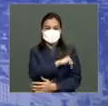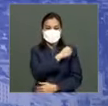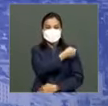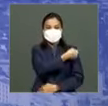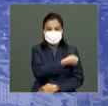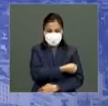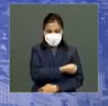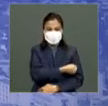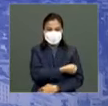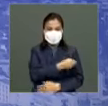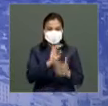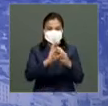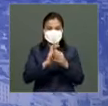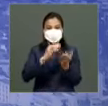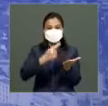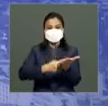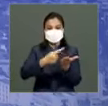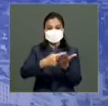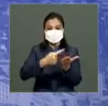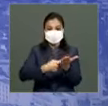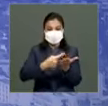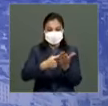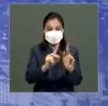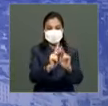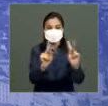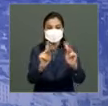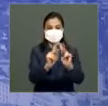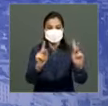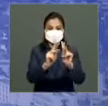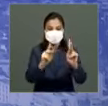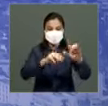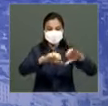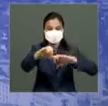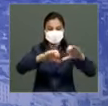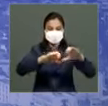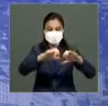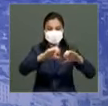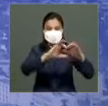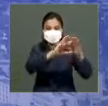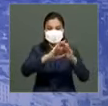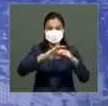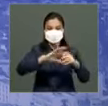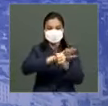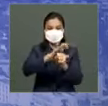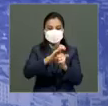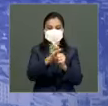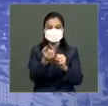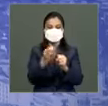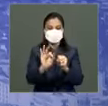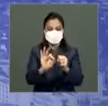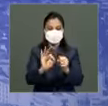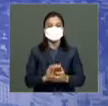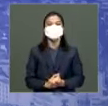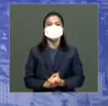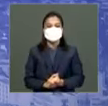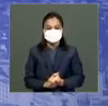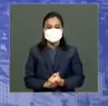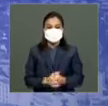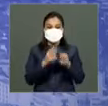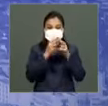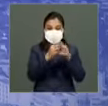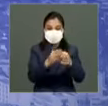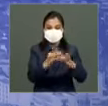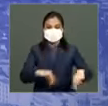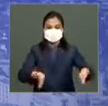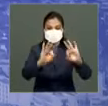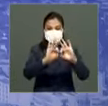ขชินธรที่ปรึกษาคณะกรรมการบริหารสถานการณ์การแพร่ระบาดของเชื้อไวรัสโคโรนา2019ท่านก็เน้นย้ำนะค